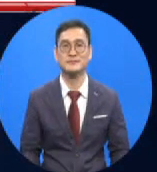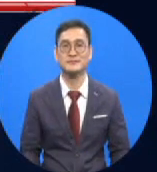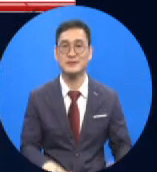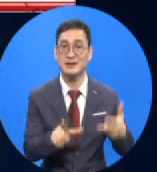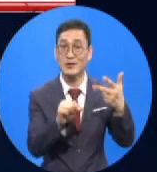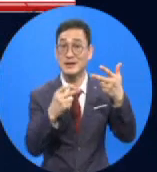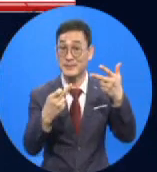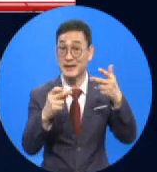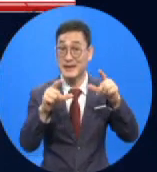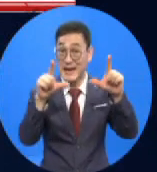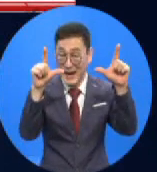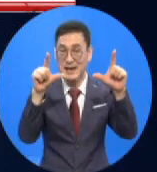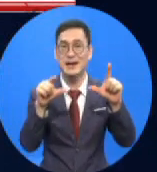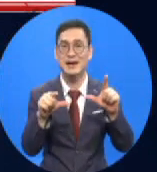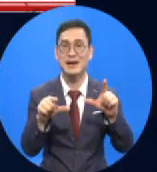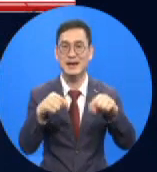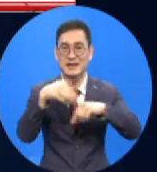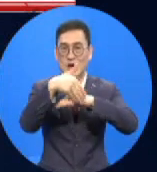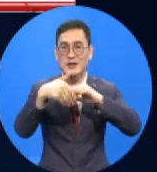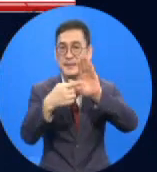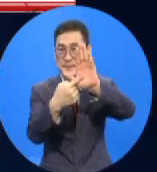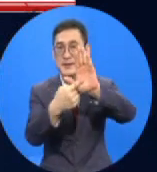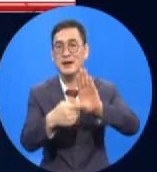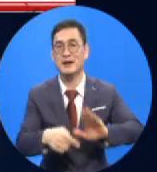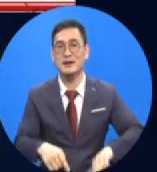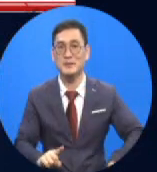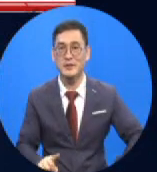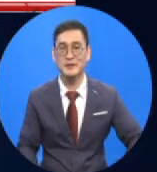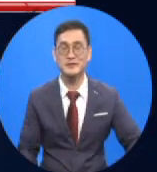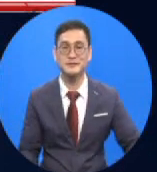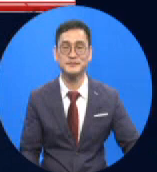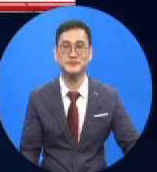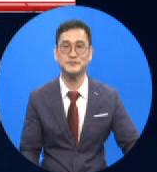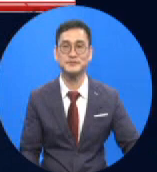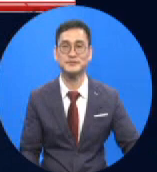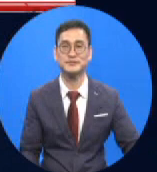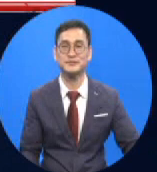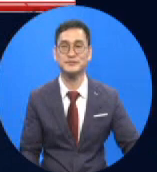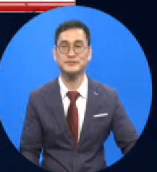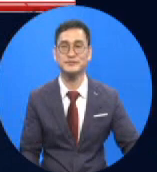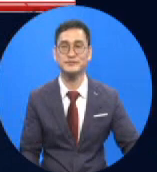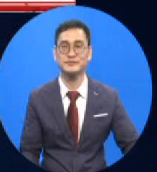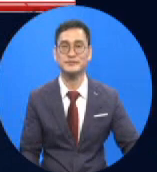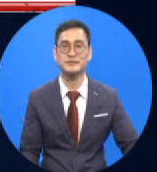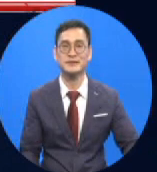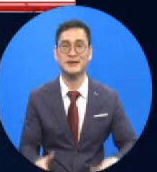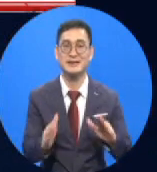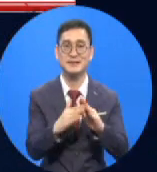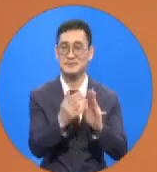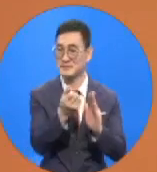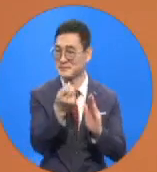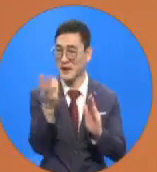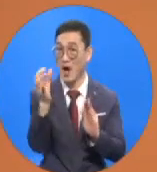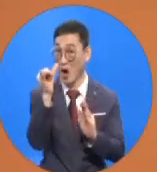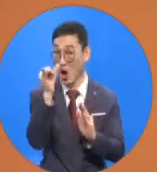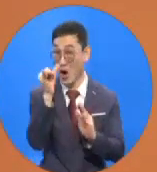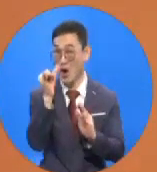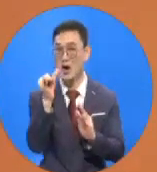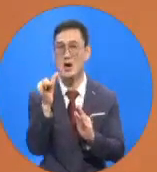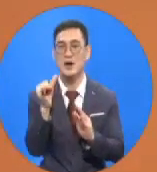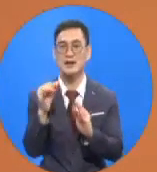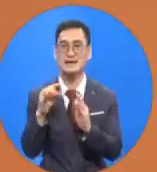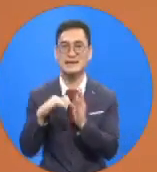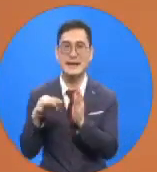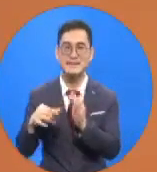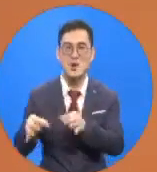배출 우리가 알아야 하는데 예 그때 그녀의 파격적 이었거든요 예 회계 쪼꼬 이전에 다주택 째 에 대한 어떤 종부세 도 엄청